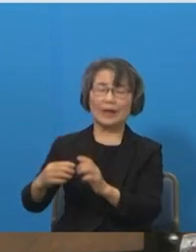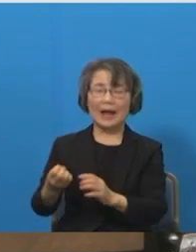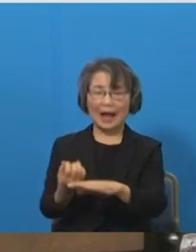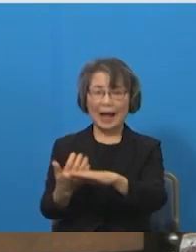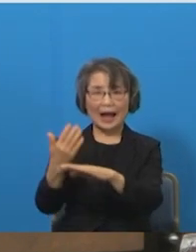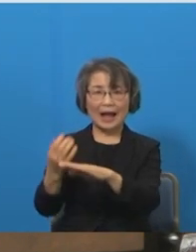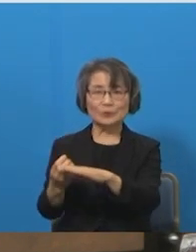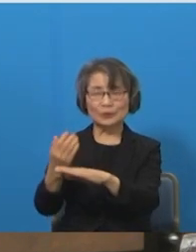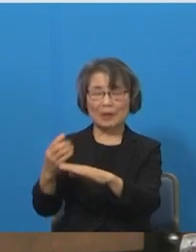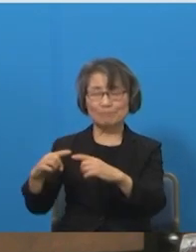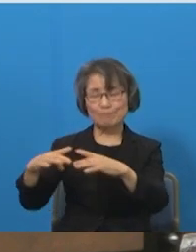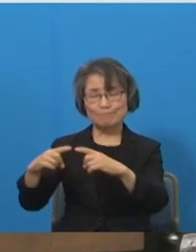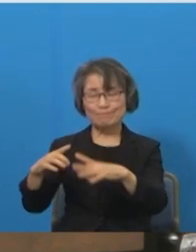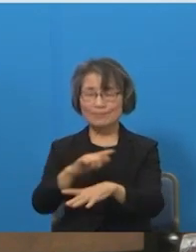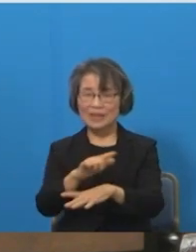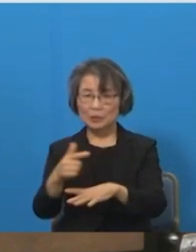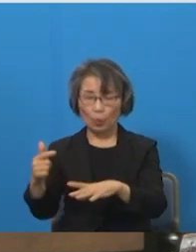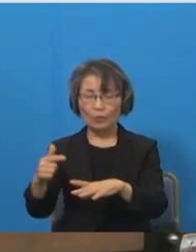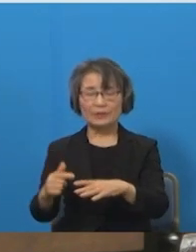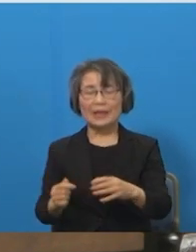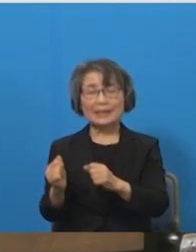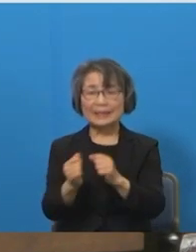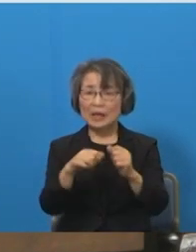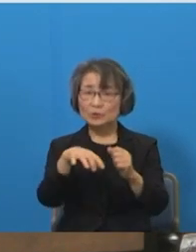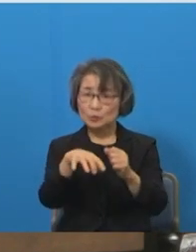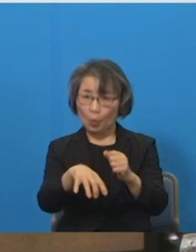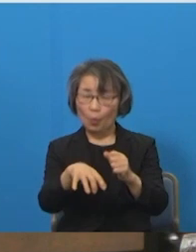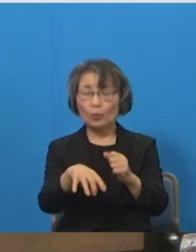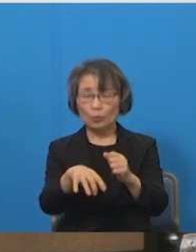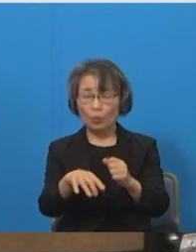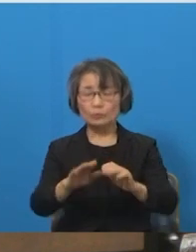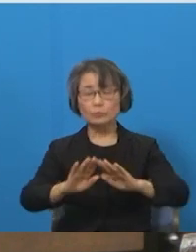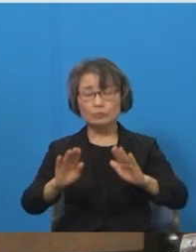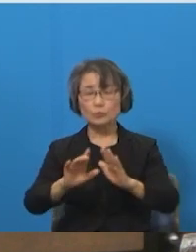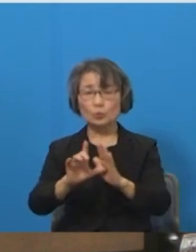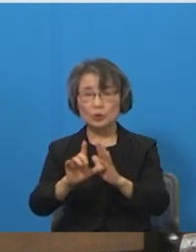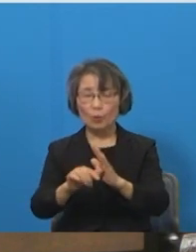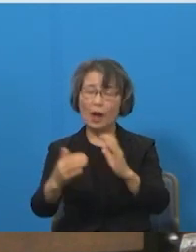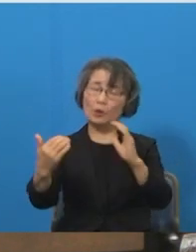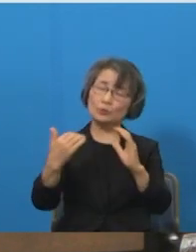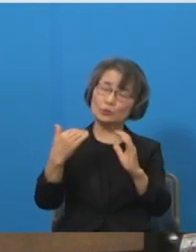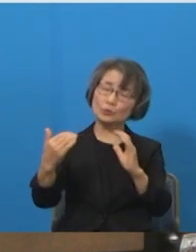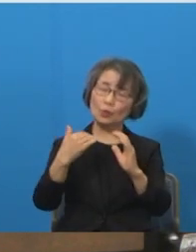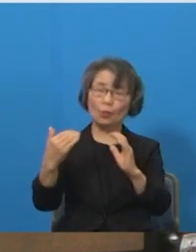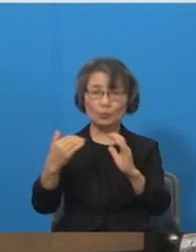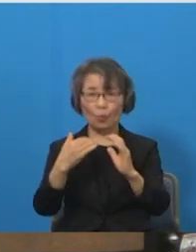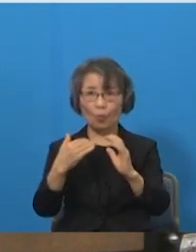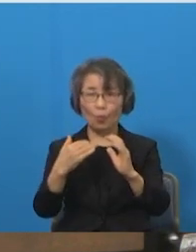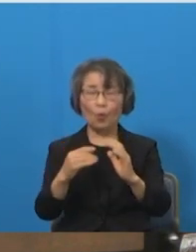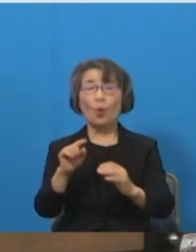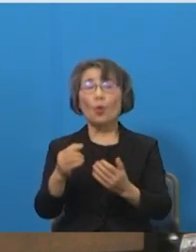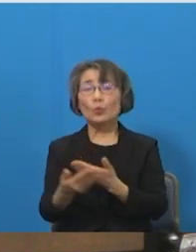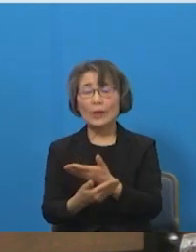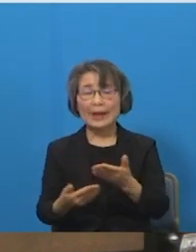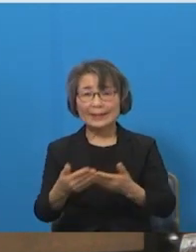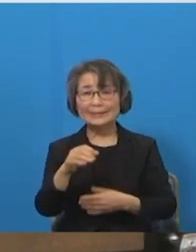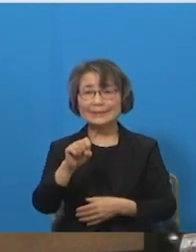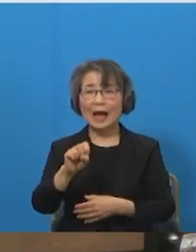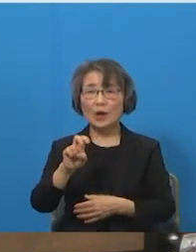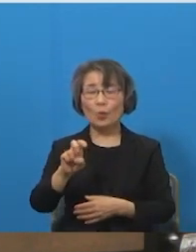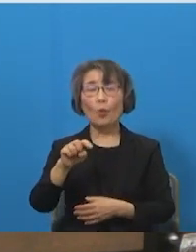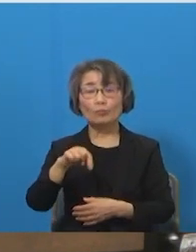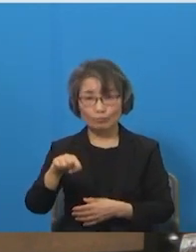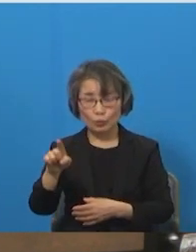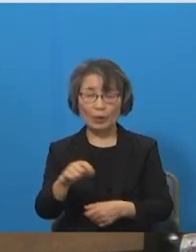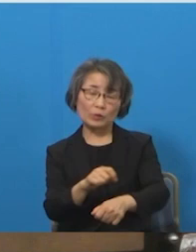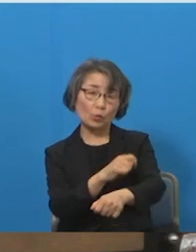ともに、避難所開設時には体育館以外にも空調設備のあるふれあいサロンや特別教室等を避難所として